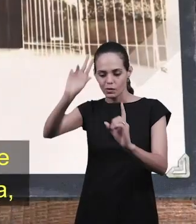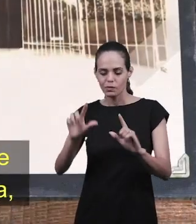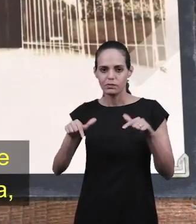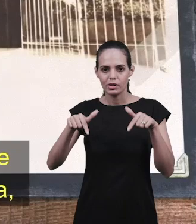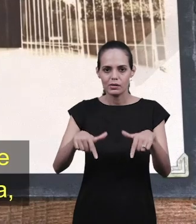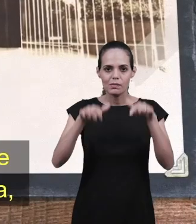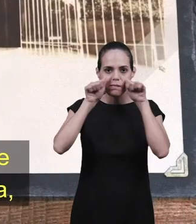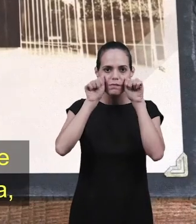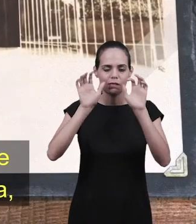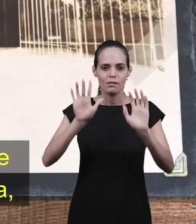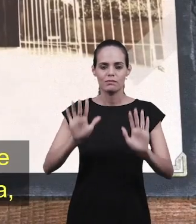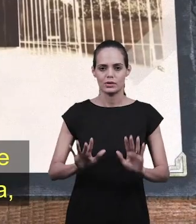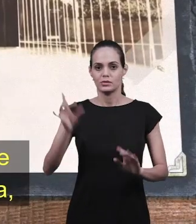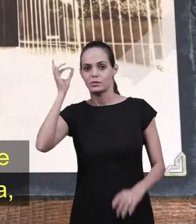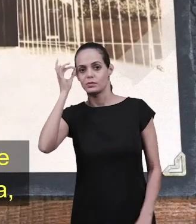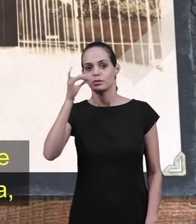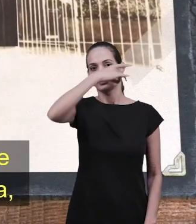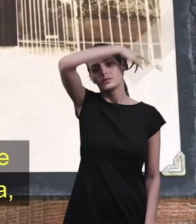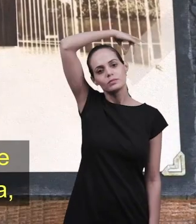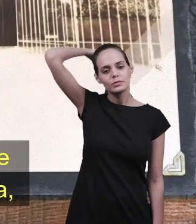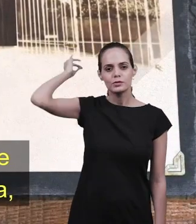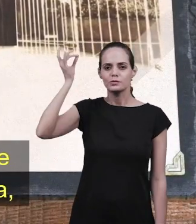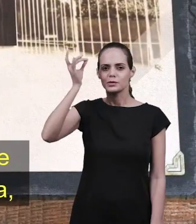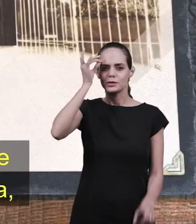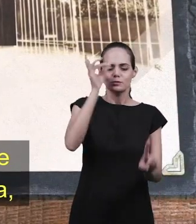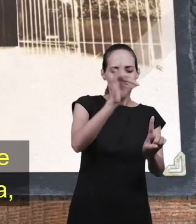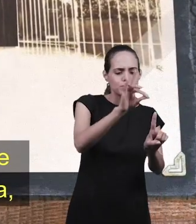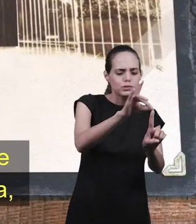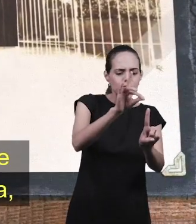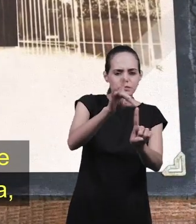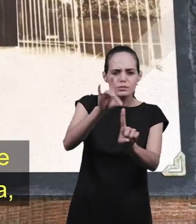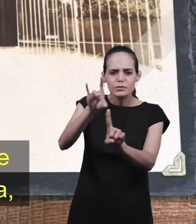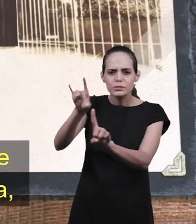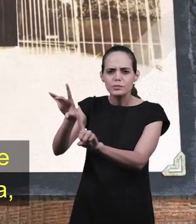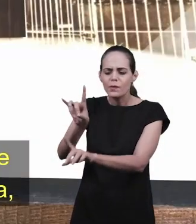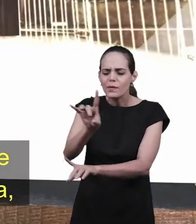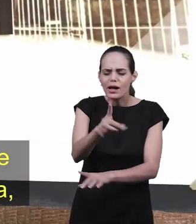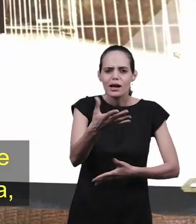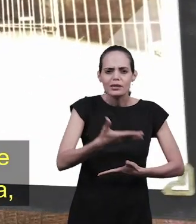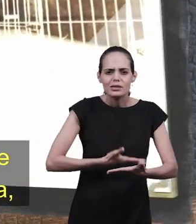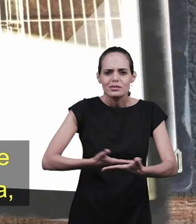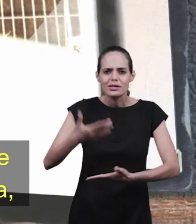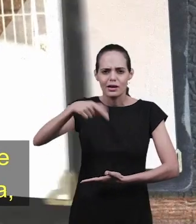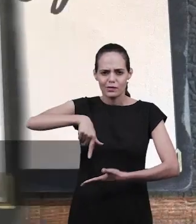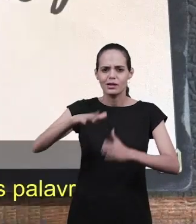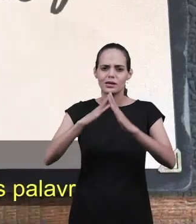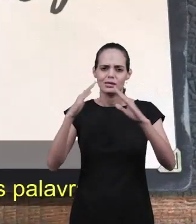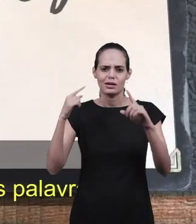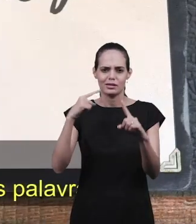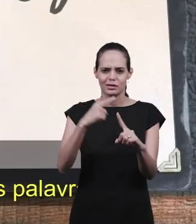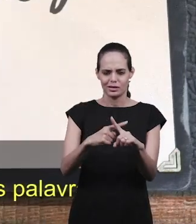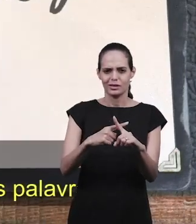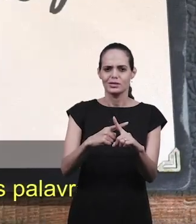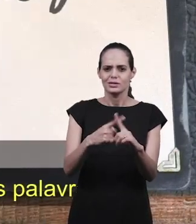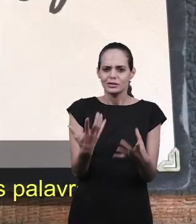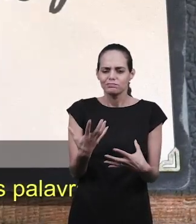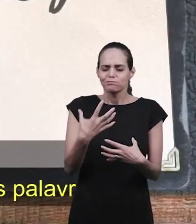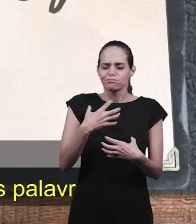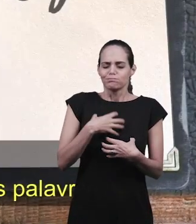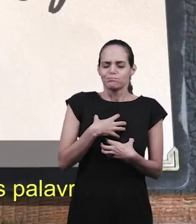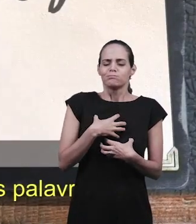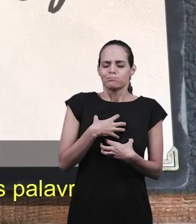le Saint-Esprit était en train de toucher l'Église de manière merveilleuse. La compositeur